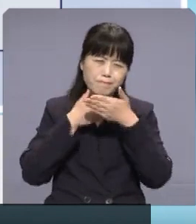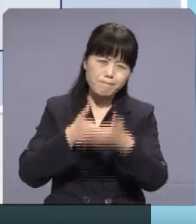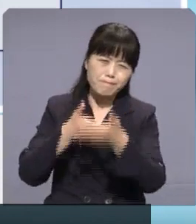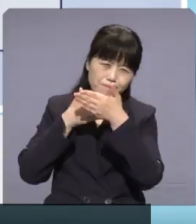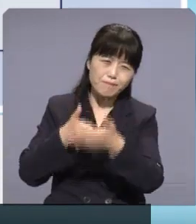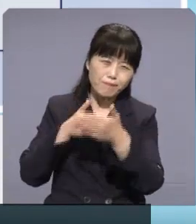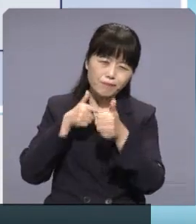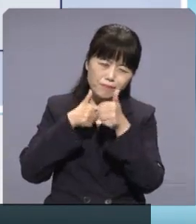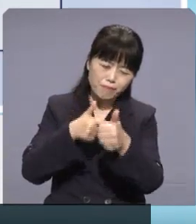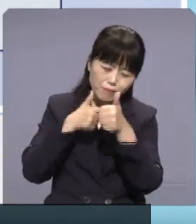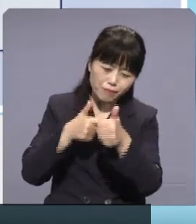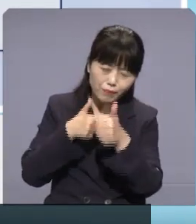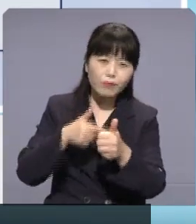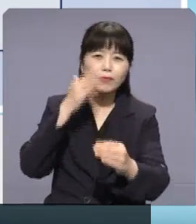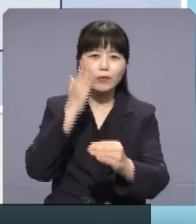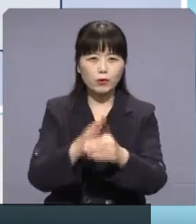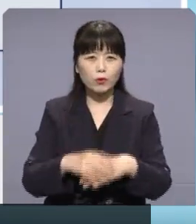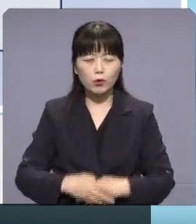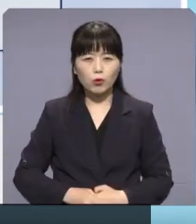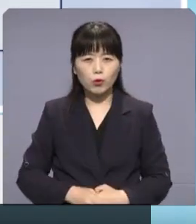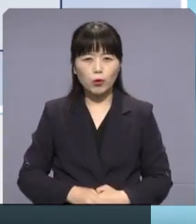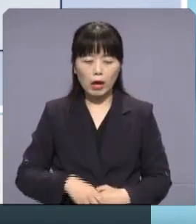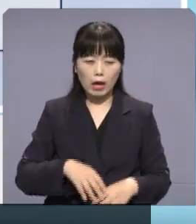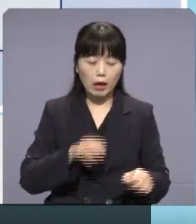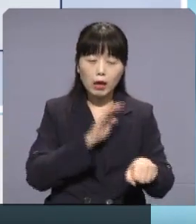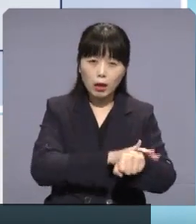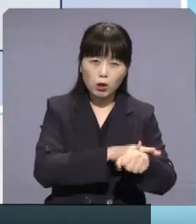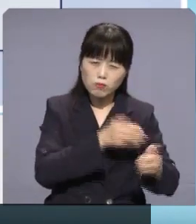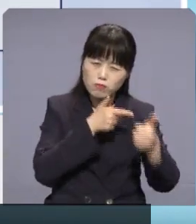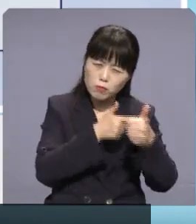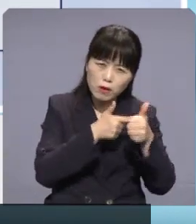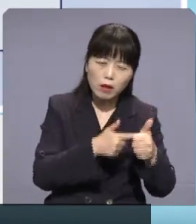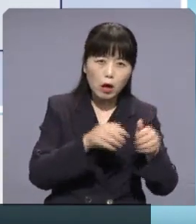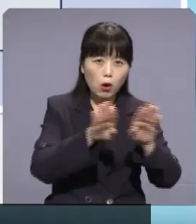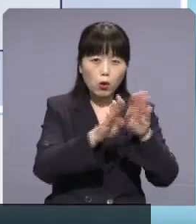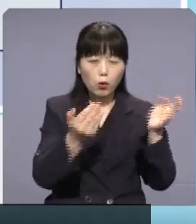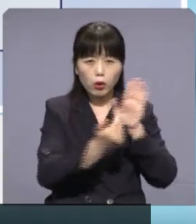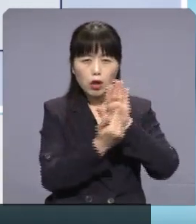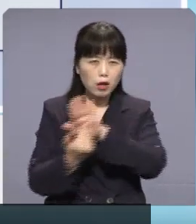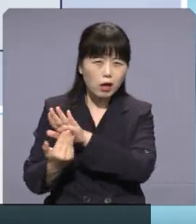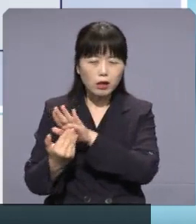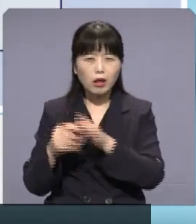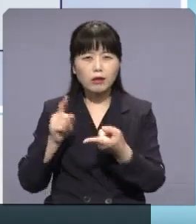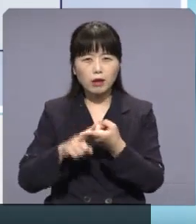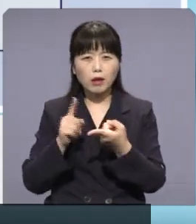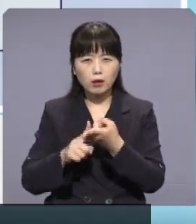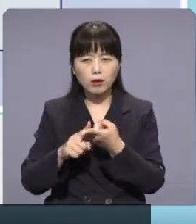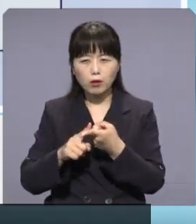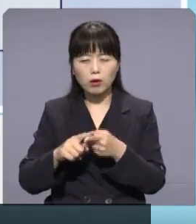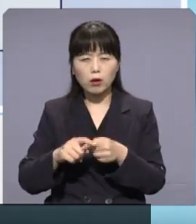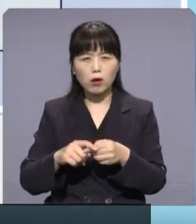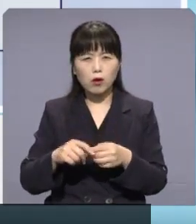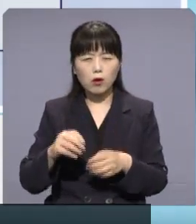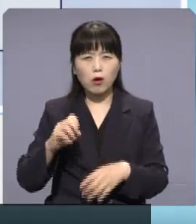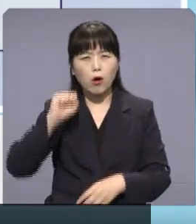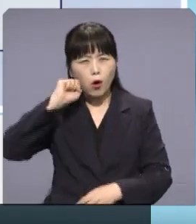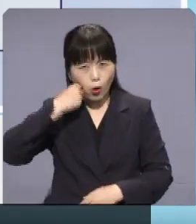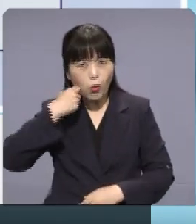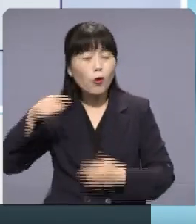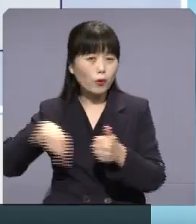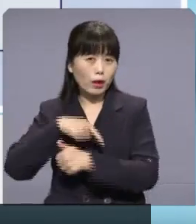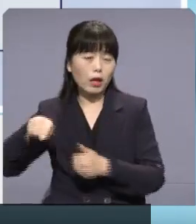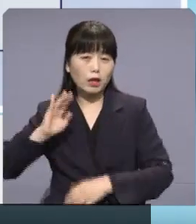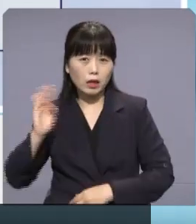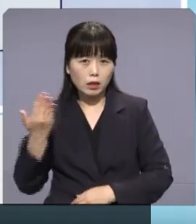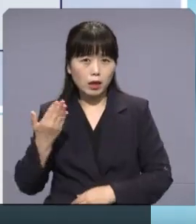네. 밀어붙이고 한쪽에서 밀어붙이고 그걸 공개를 꺼리는 입장은 계속 수세적으로 몰릴 수밖에 없거든요. 네. 그러니까